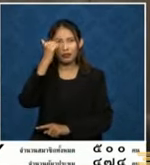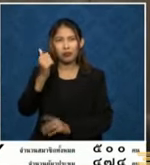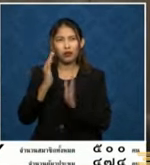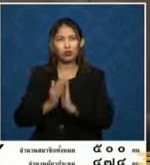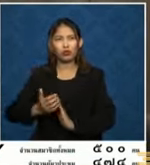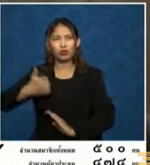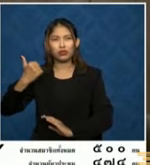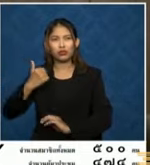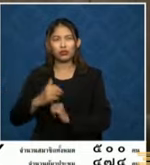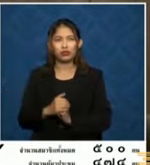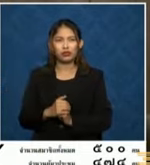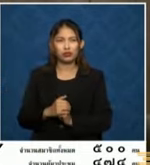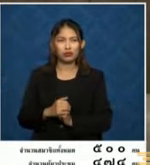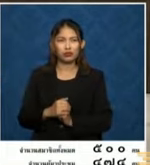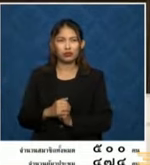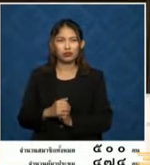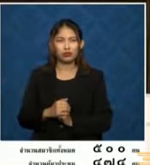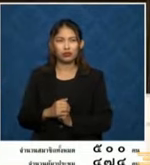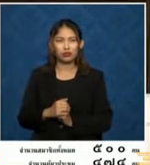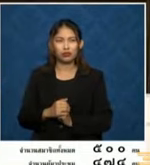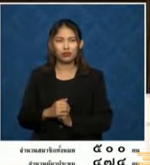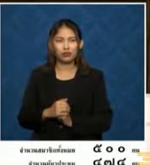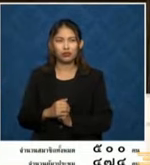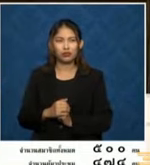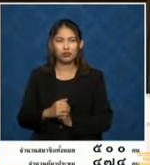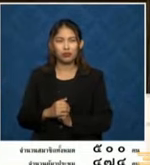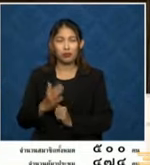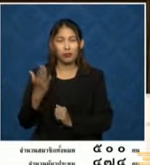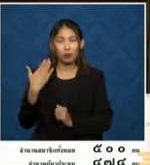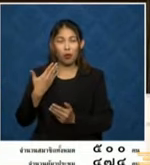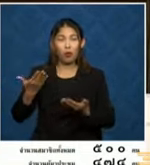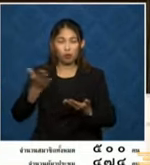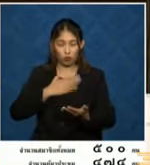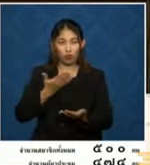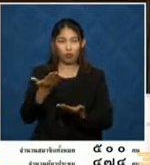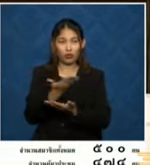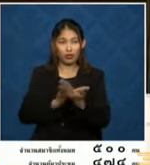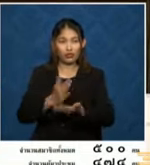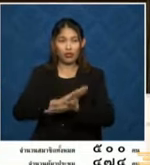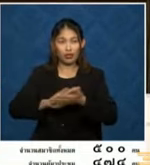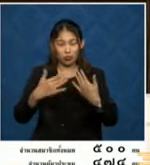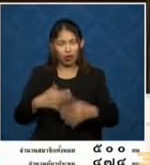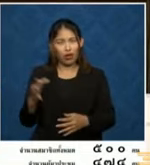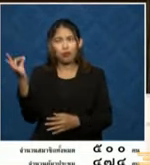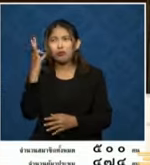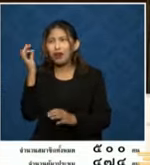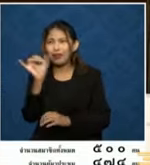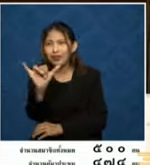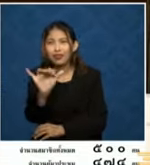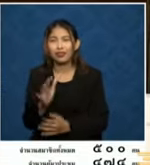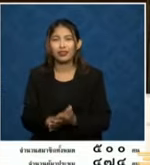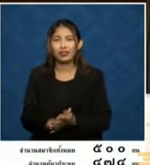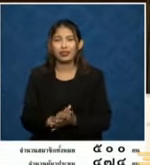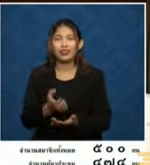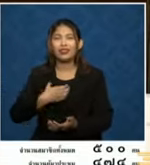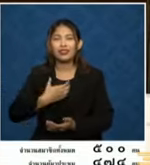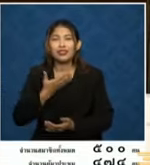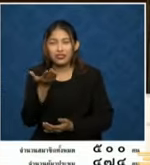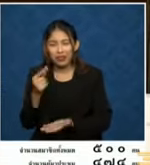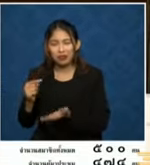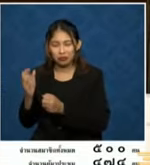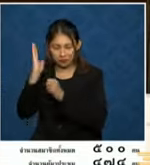อกครับ ครับท่าน ผมไม่ได้เลือกดึงนะครับท่านประธานครับ ผมวินิจฉัยแล้วครับแล้วเรายังไม่ได้ลองฟังเนื้อหาเลยครับก็ขอให้ท่านผลิตได้นำ